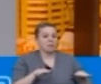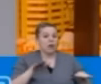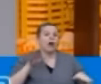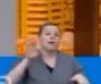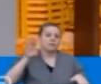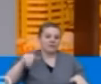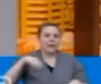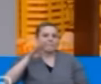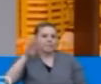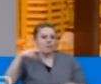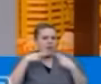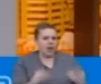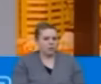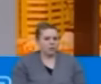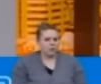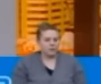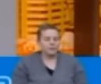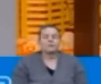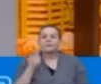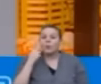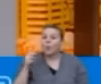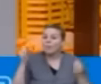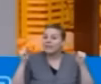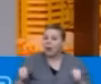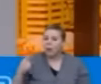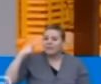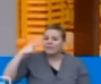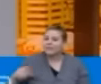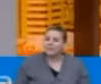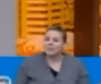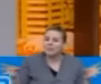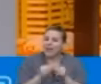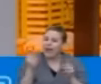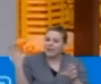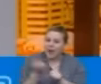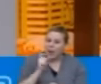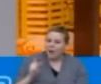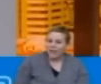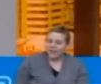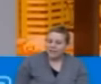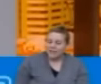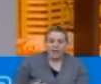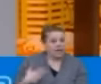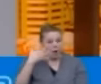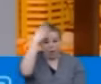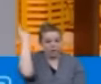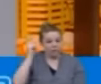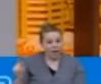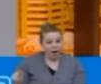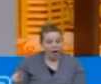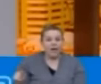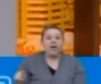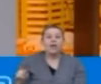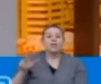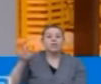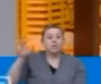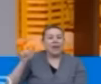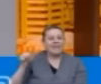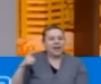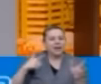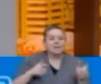לענות. תראו, ביטחון ושחיתות לא הולכים ביחד. אני לא אשכח שבצוק איתן, אנחנו